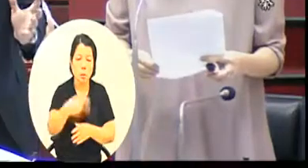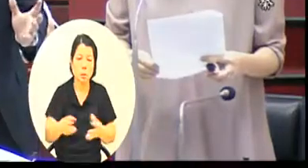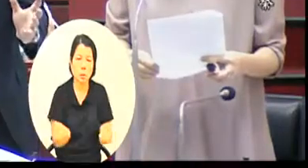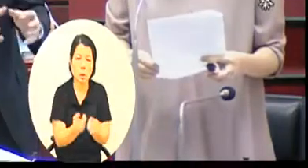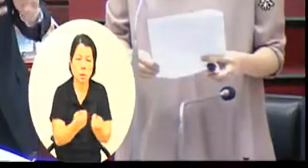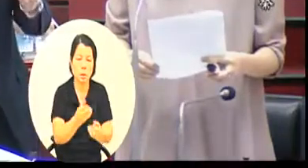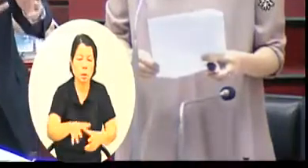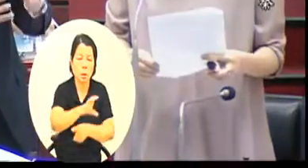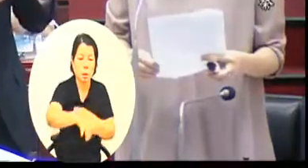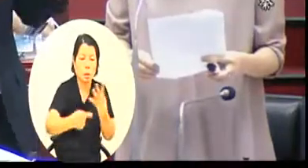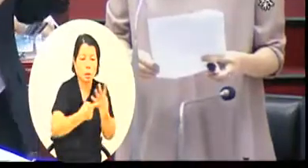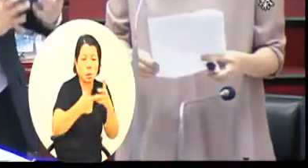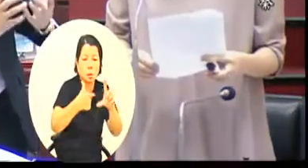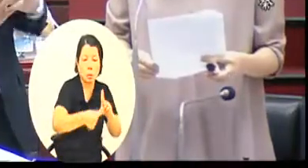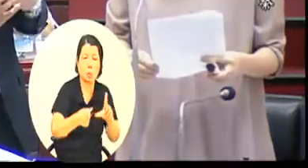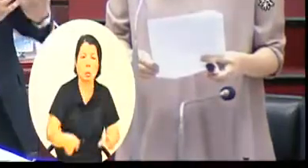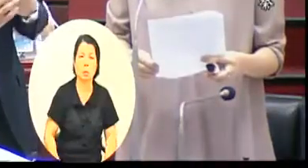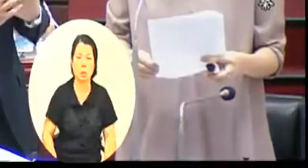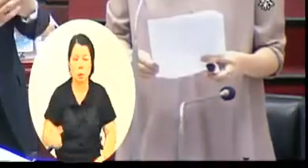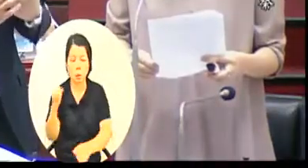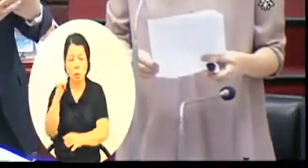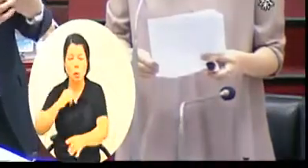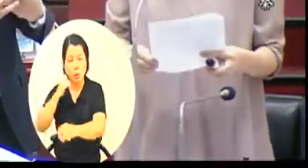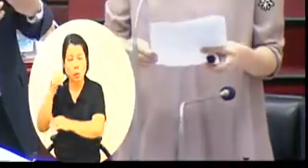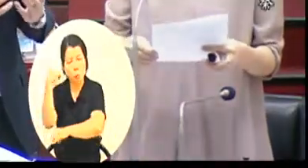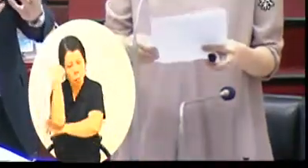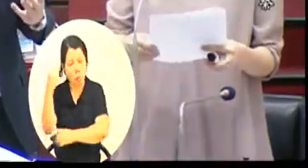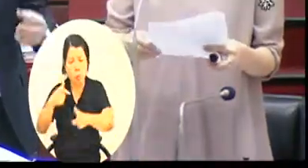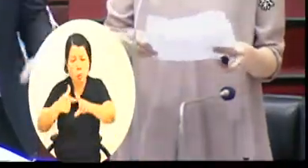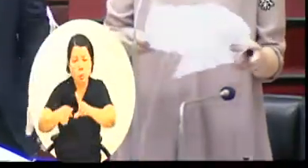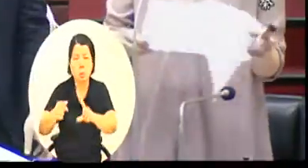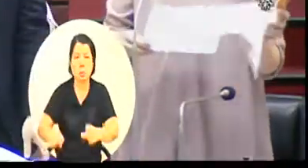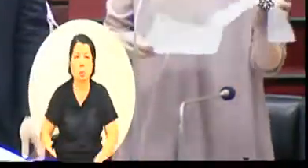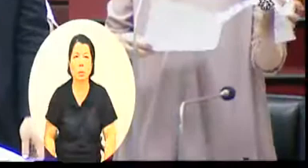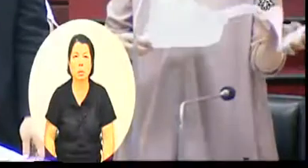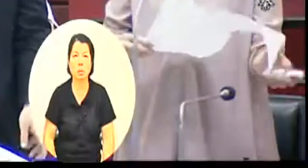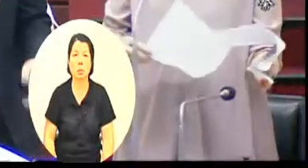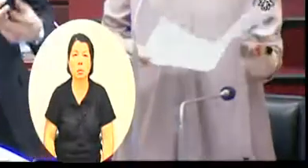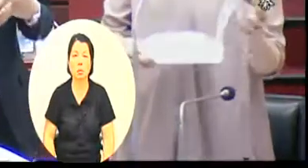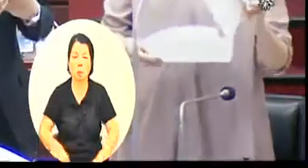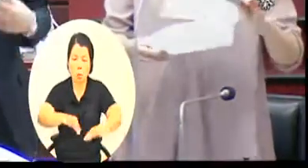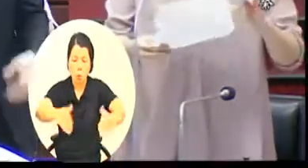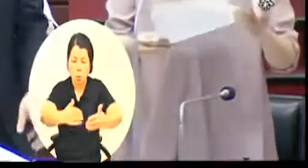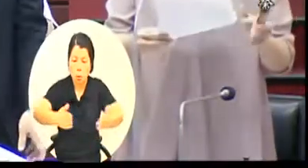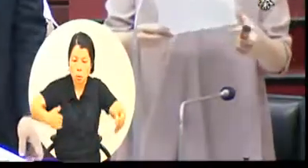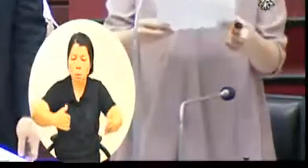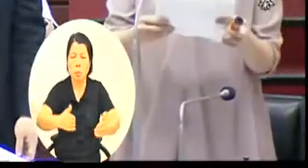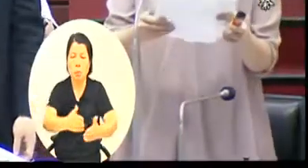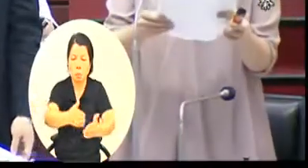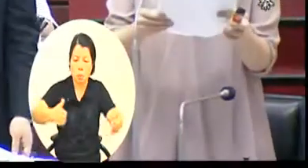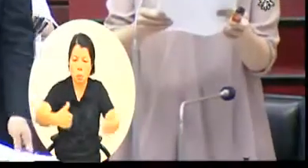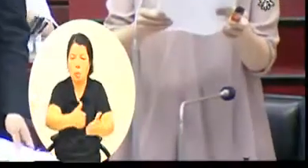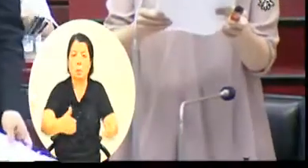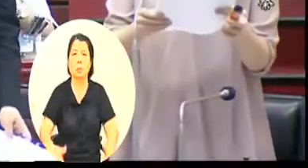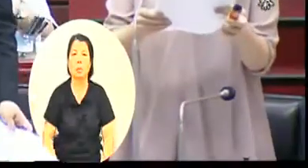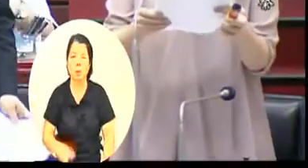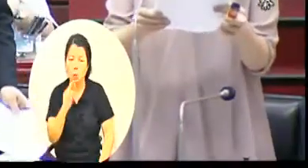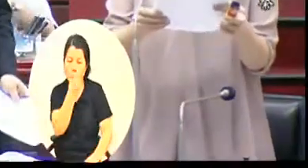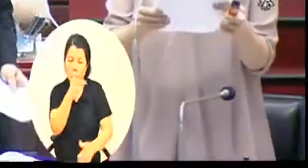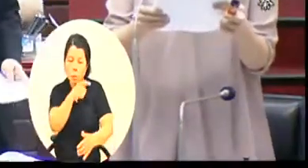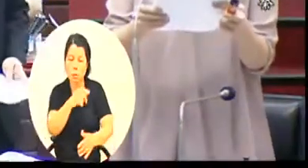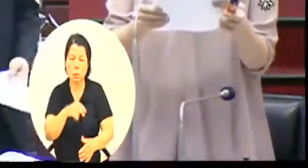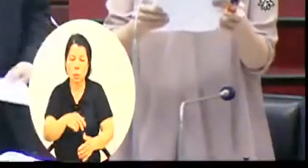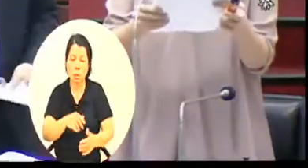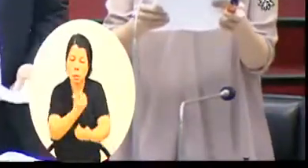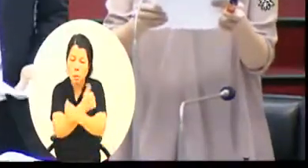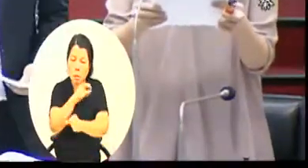是不是农业区的，但至少是说在住宅区这个彼此之间的那种所谓退缩或是间隔距离的一些特殊考量，我想还